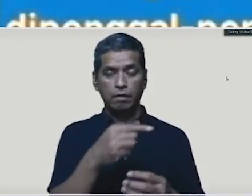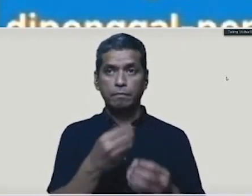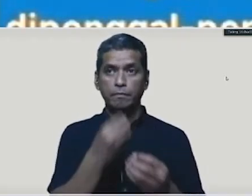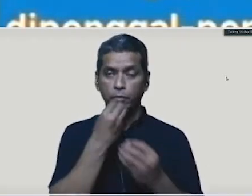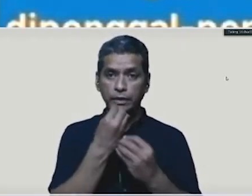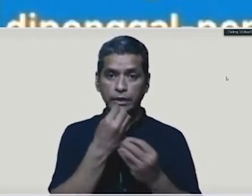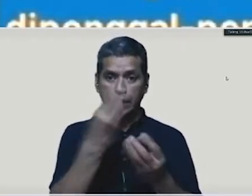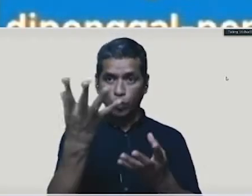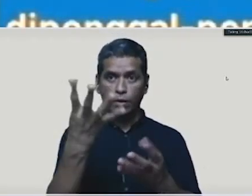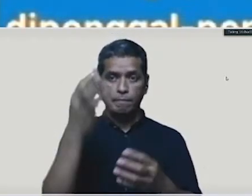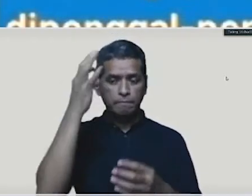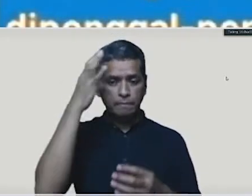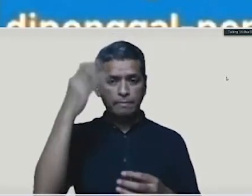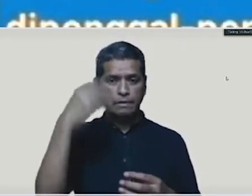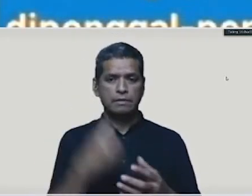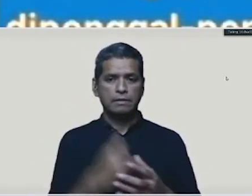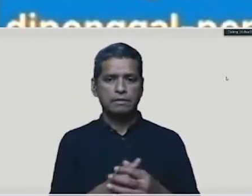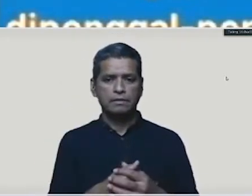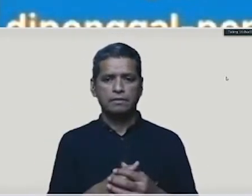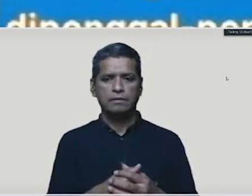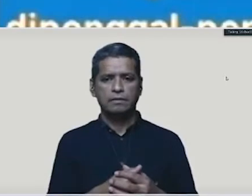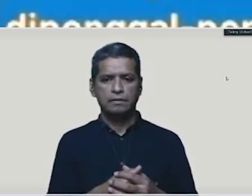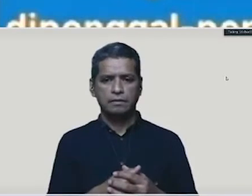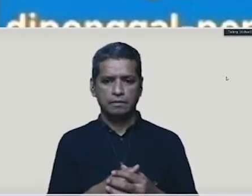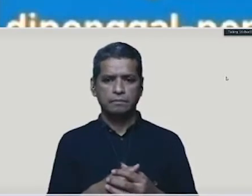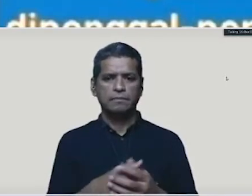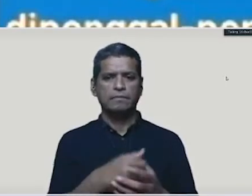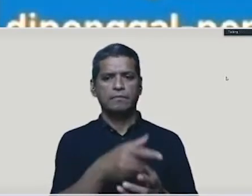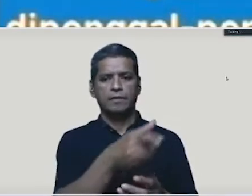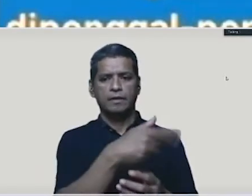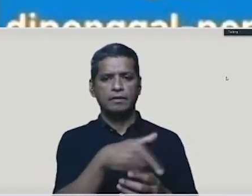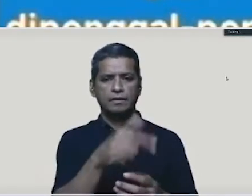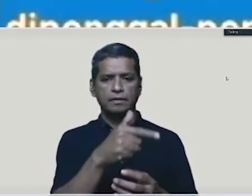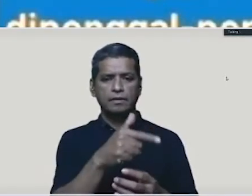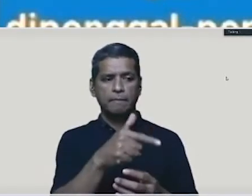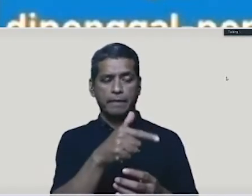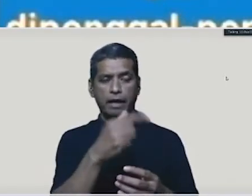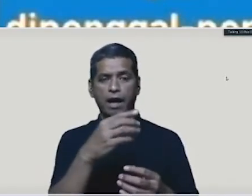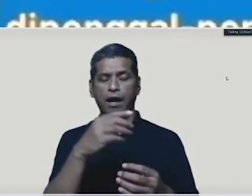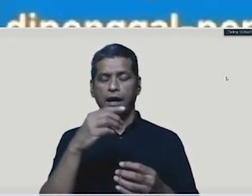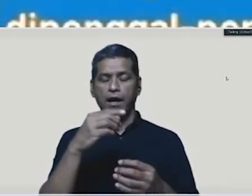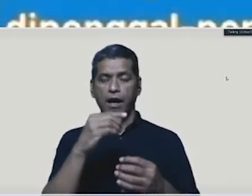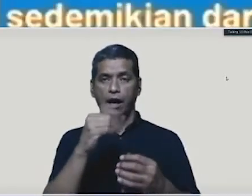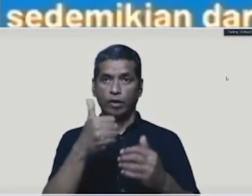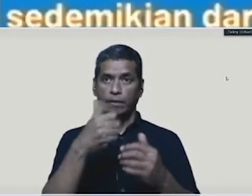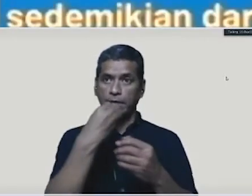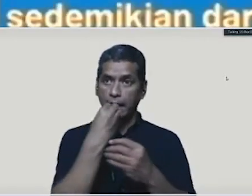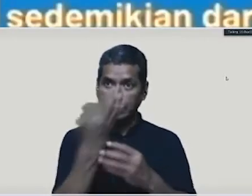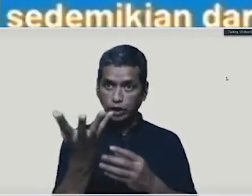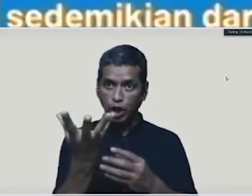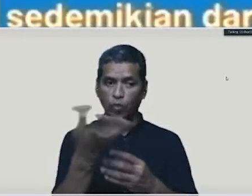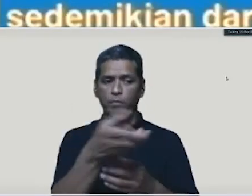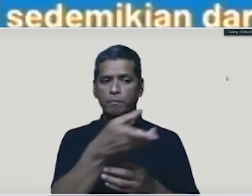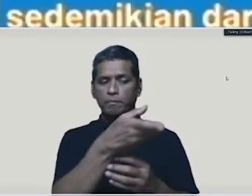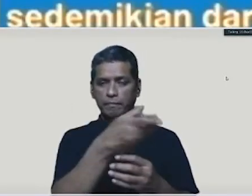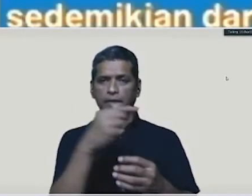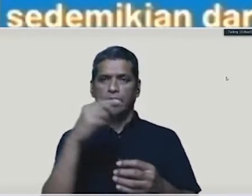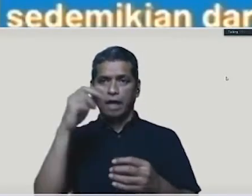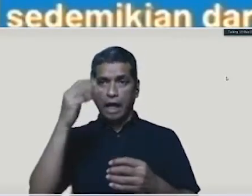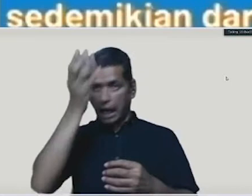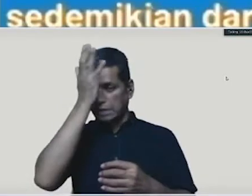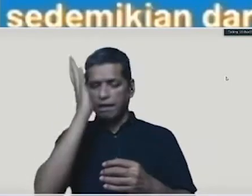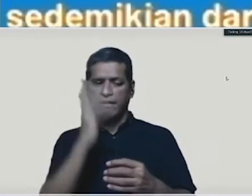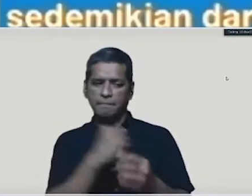saya mereka berarti tulus mereka akan menjelaskan artinya itulah kurang lebih pemikiran yang ada di hati daripada